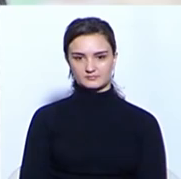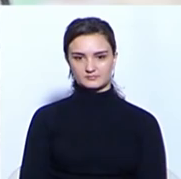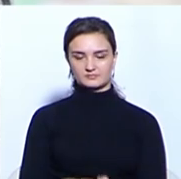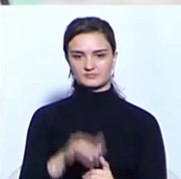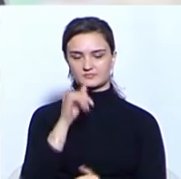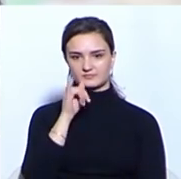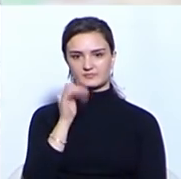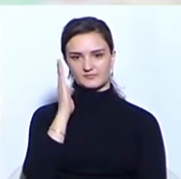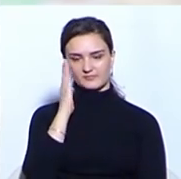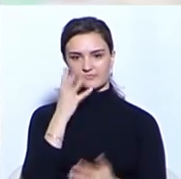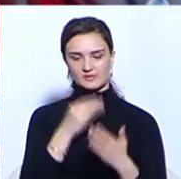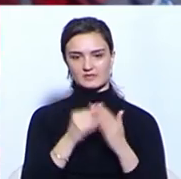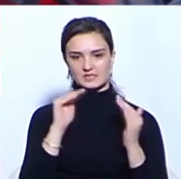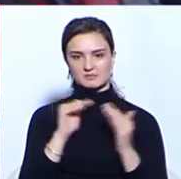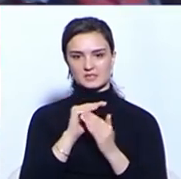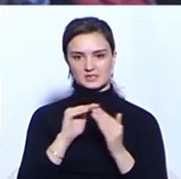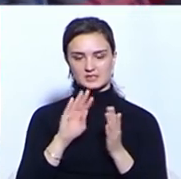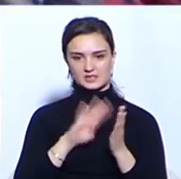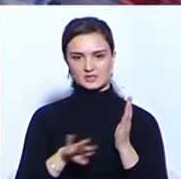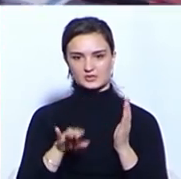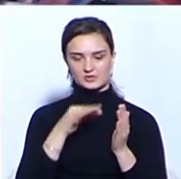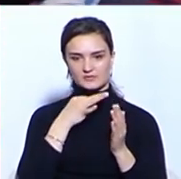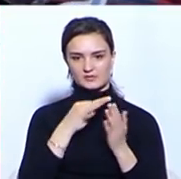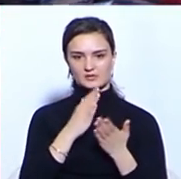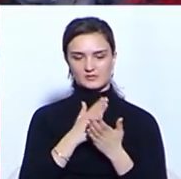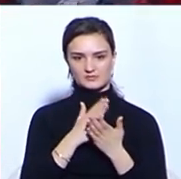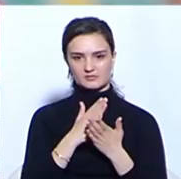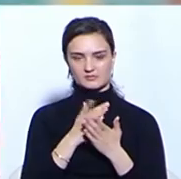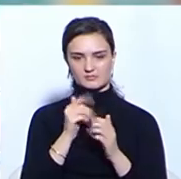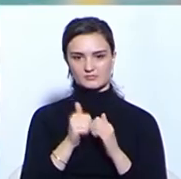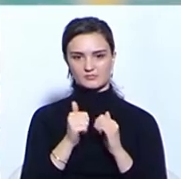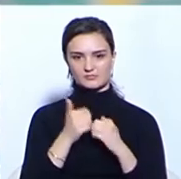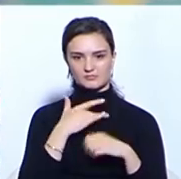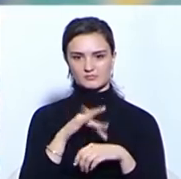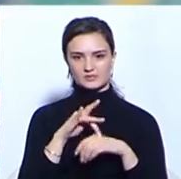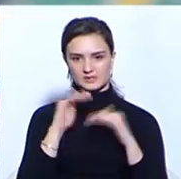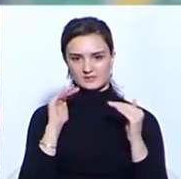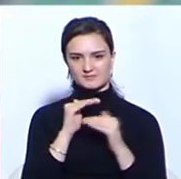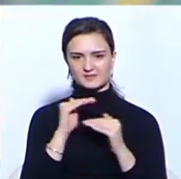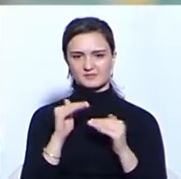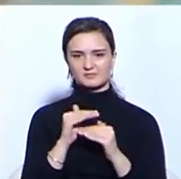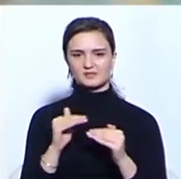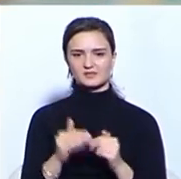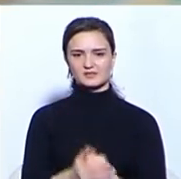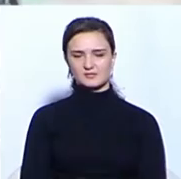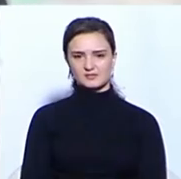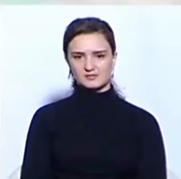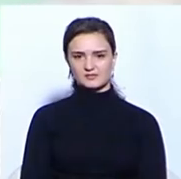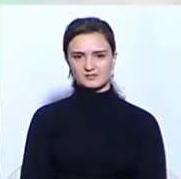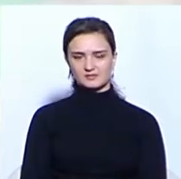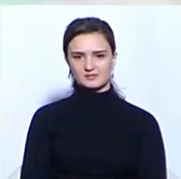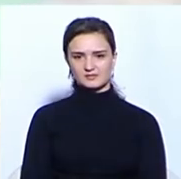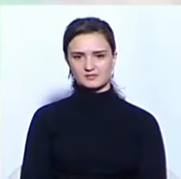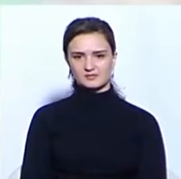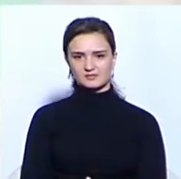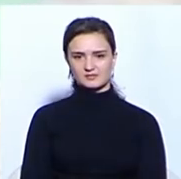ვერ იძინებს თავის საყვარელი სიმღერის გარეშე. აქვს ხოლმე პერიოდულად ამოჩენილი სიმღერები. ეხლა ამ ეტაპზე ვუსმენთ I